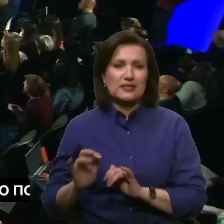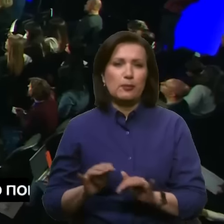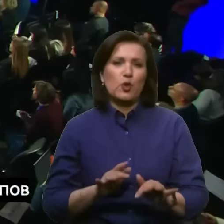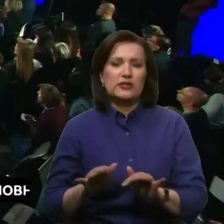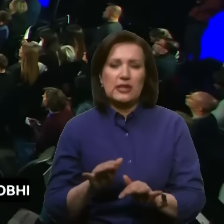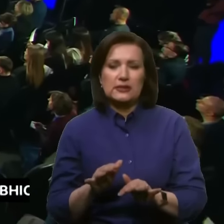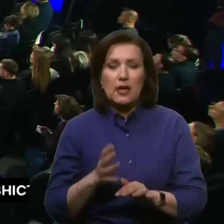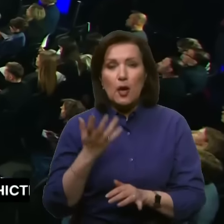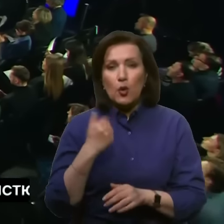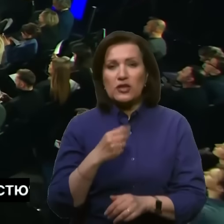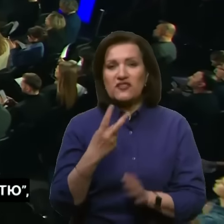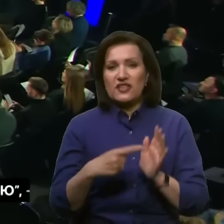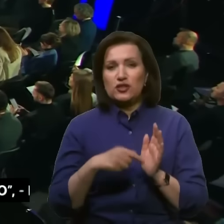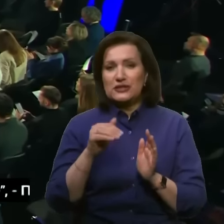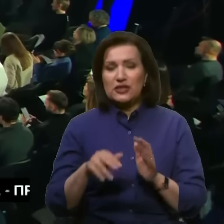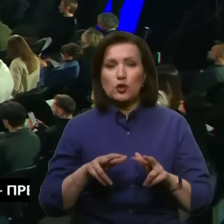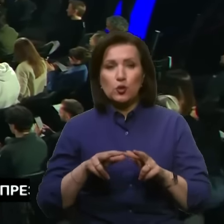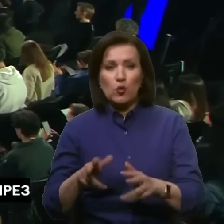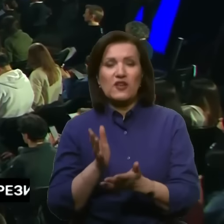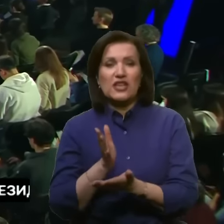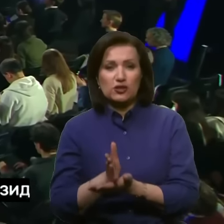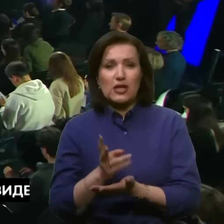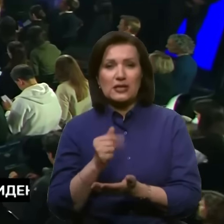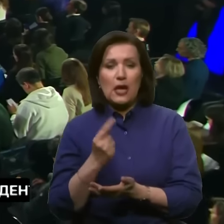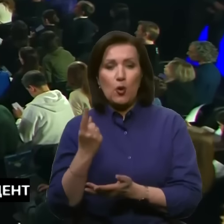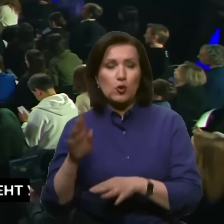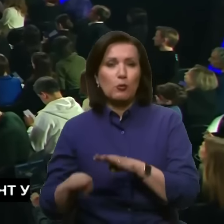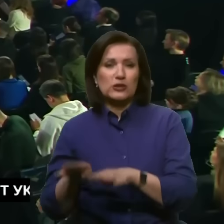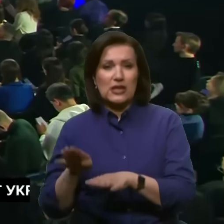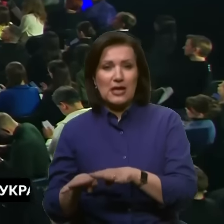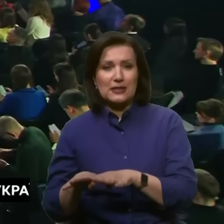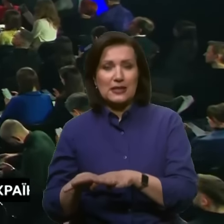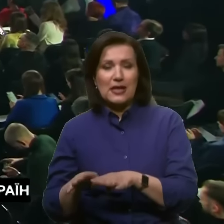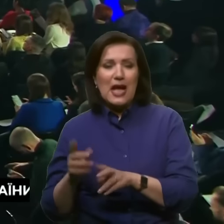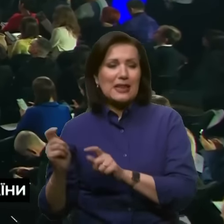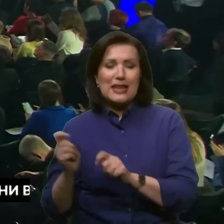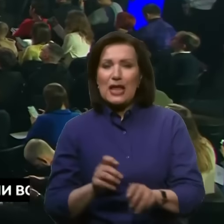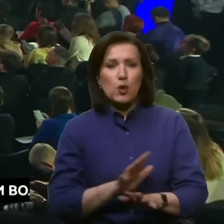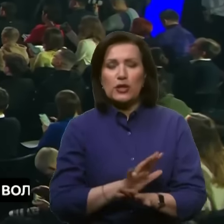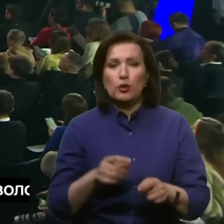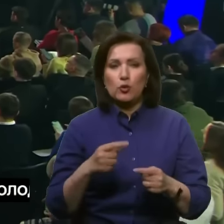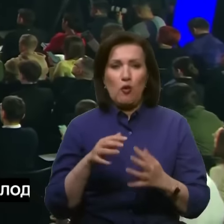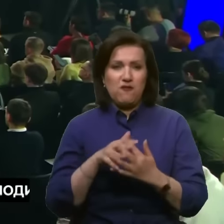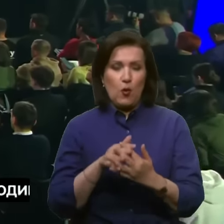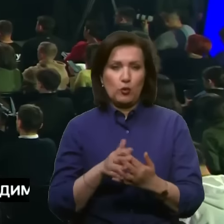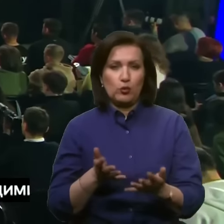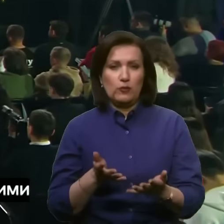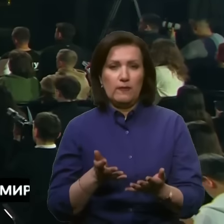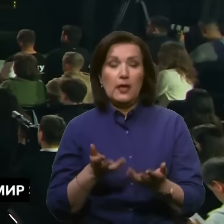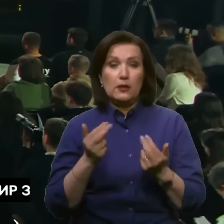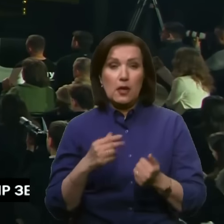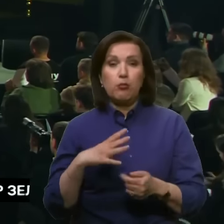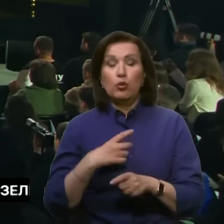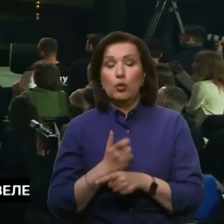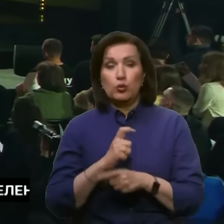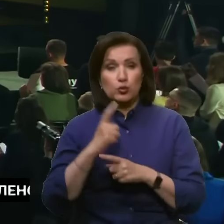процеси. Коли 26 тисяч дронів лежало на одному складі і не доїхало до фронту. Да,